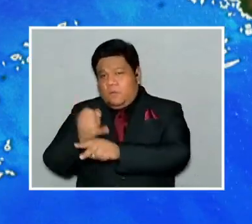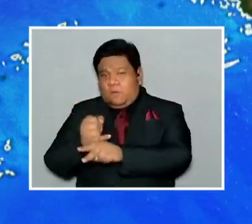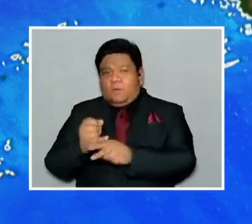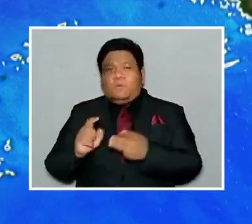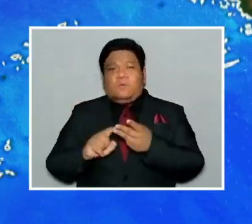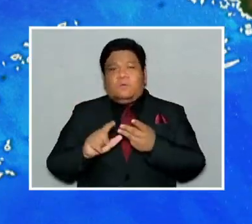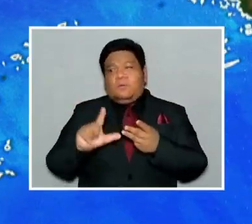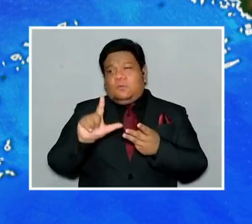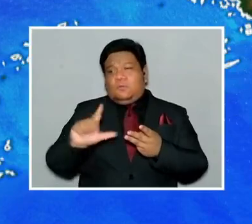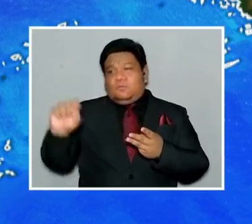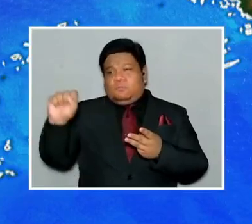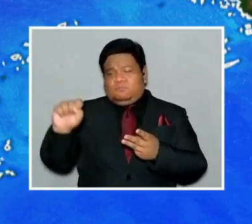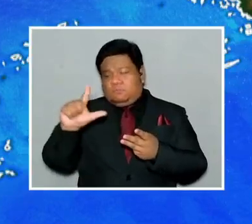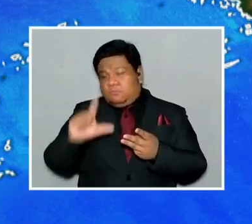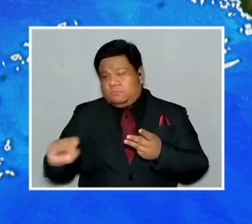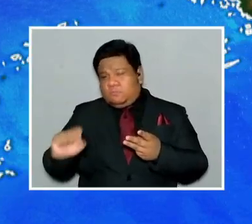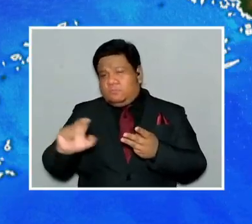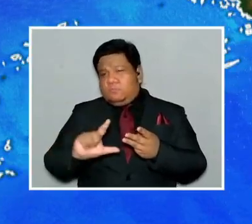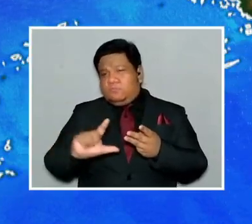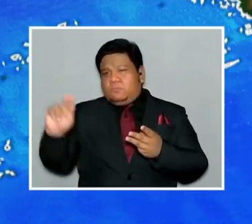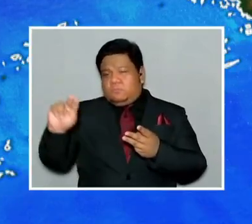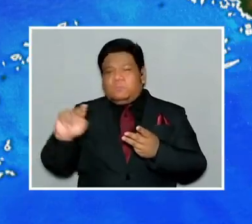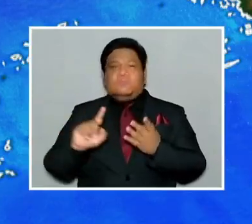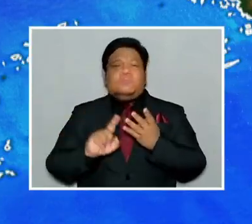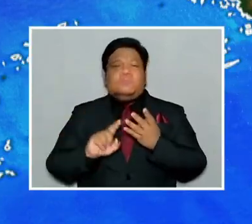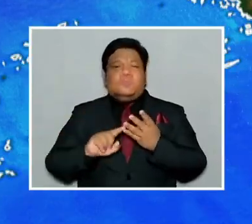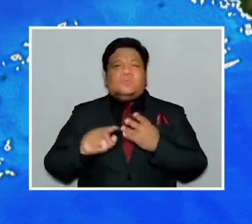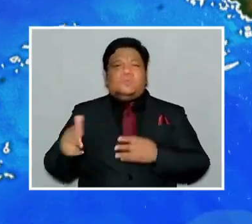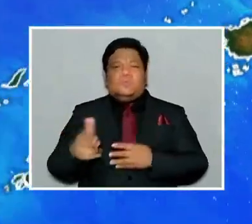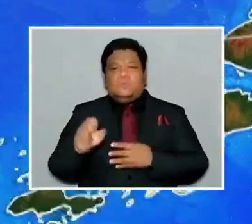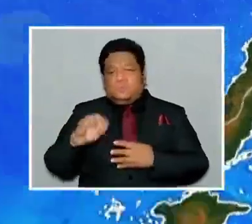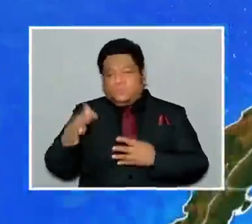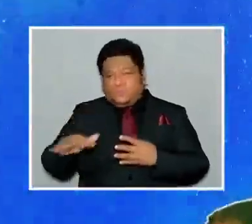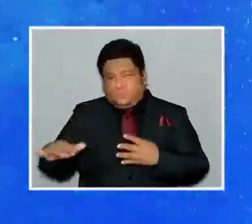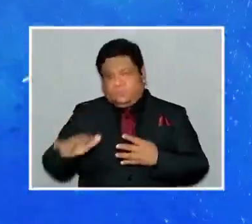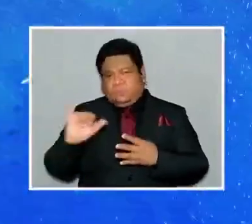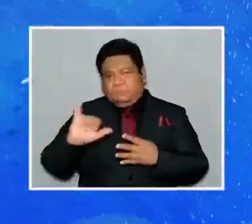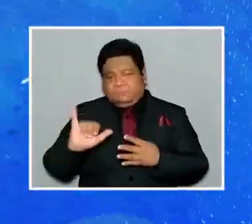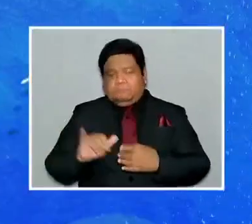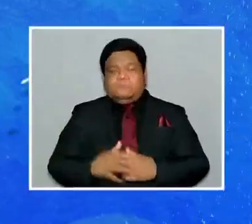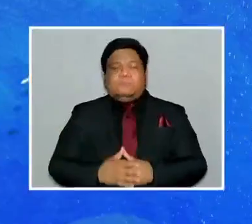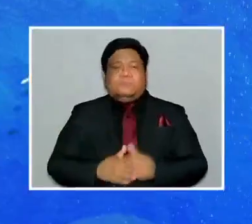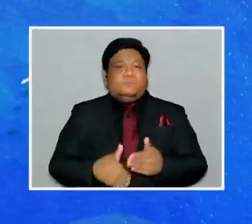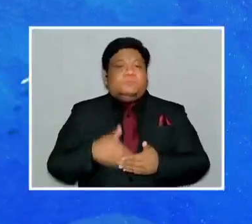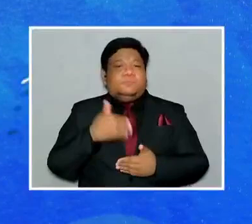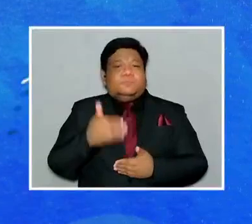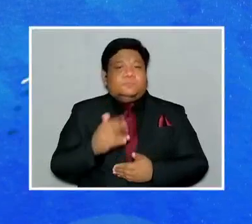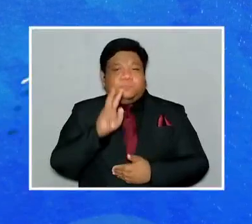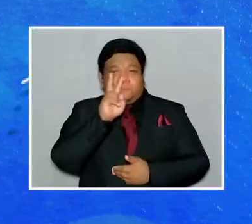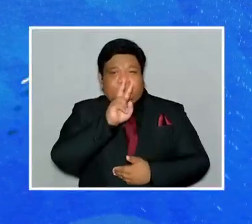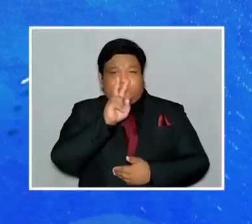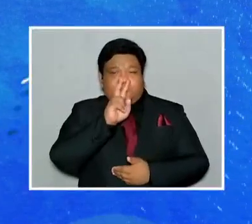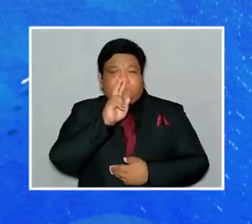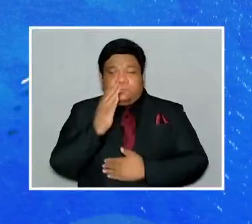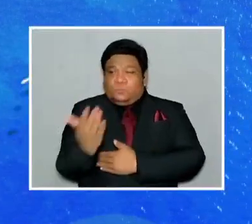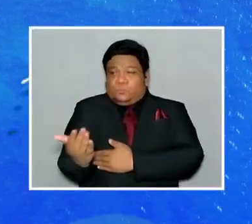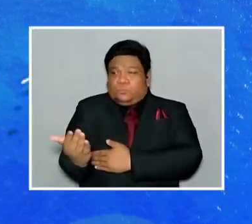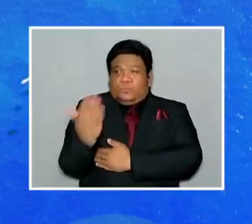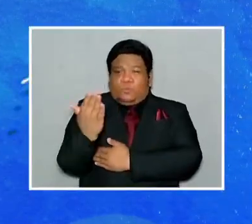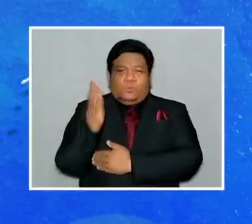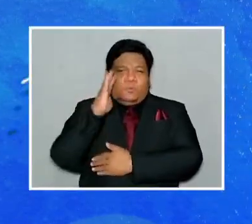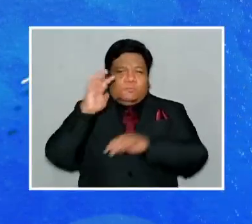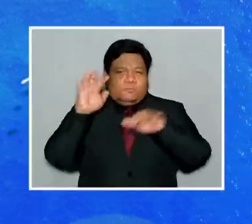pagsapit ng gabi may ulan pa po sa Surigao del Sur. Sa Visayas, malalakas na ang ulan sa umaga dito sa katimugang bahagi ng